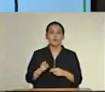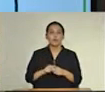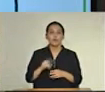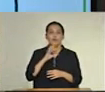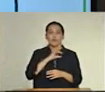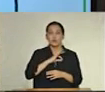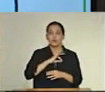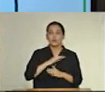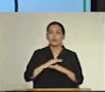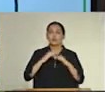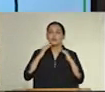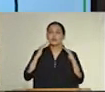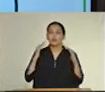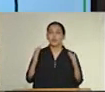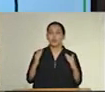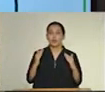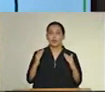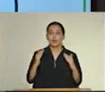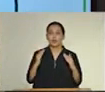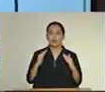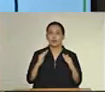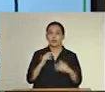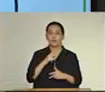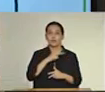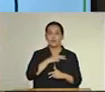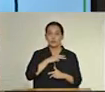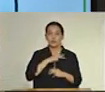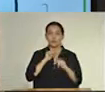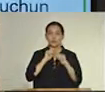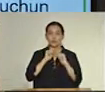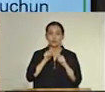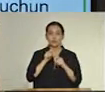ular ulkan mukofotlarga loyiq bo'lganlar. Jumladan